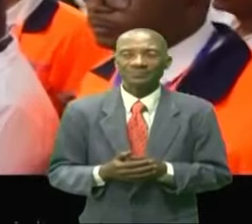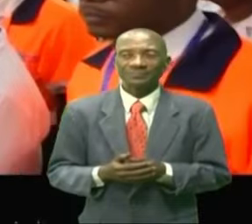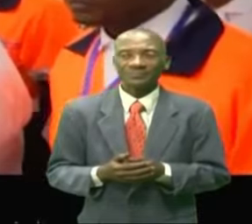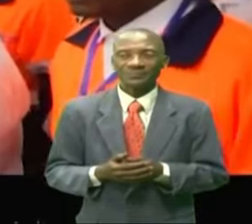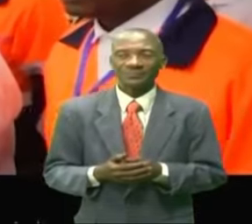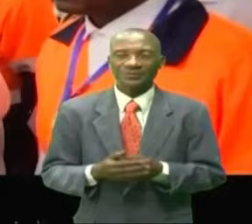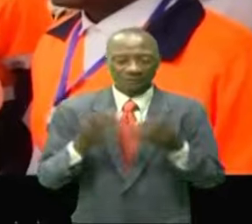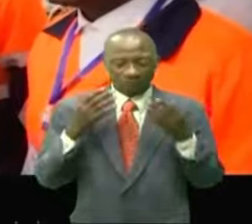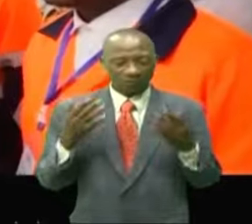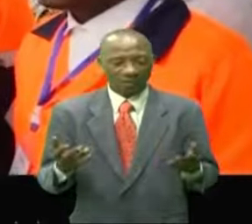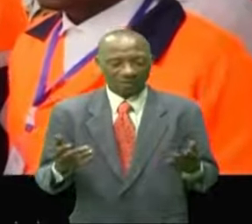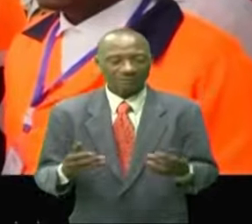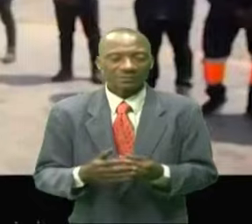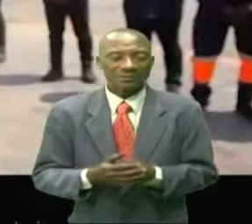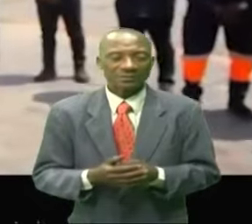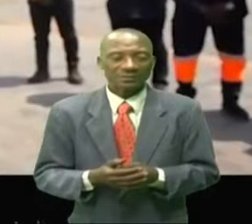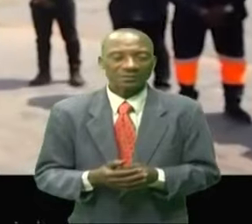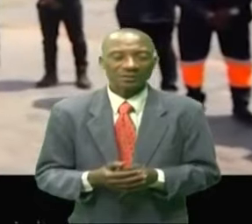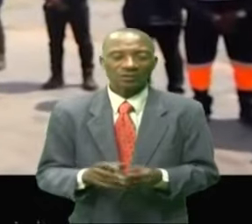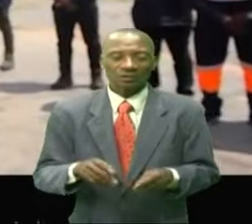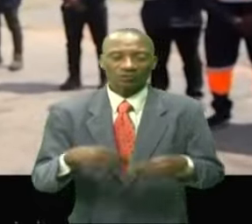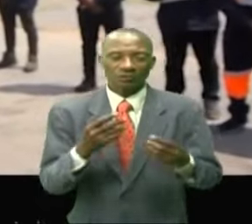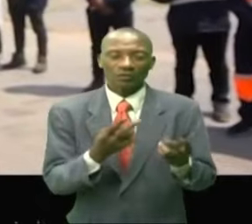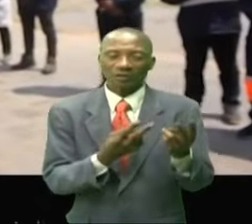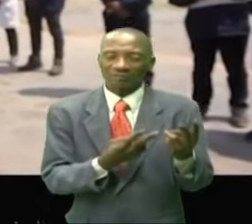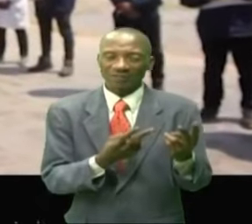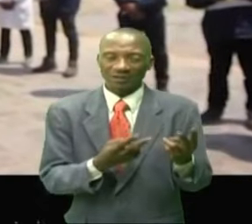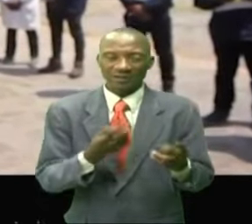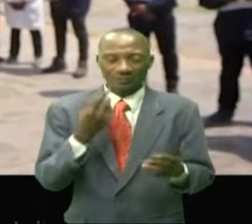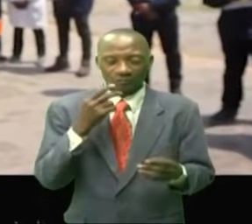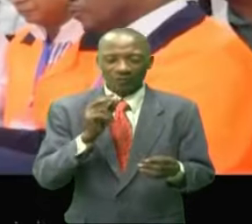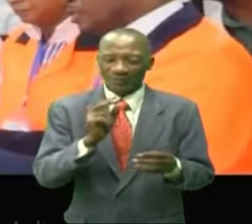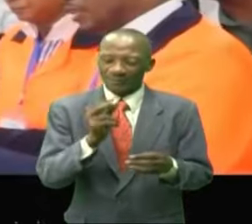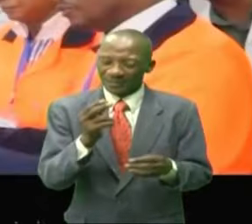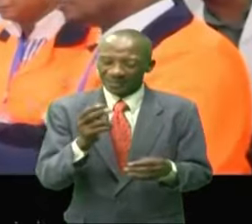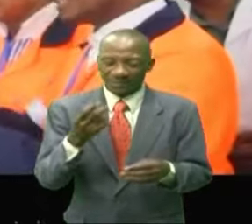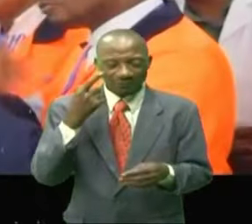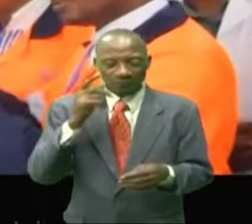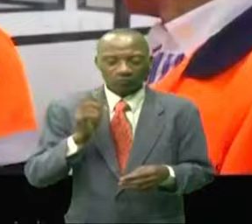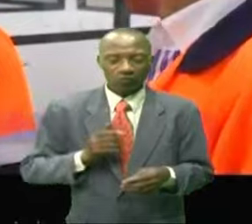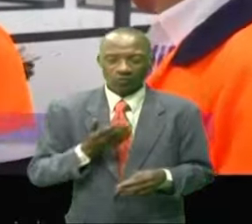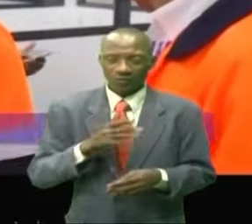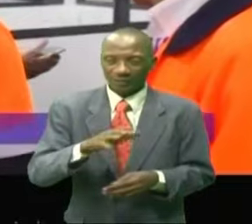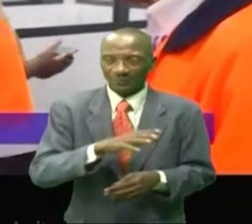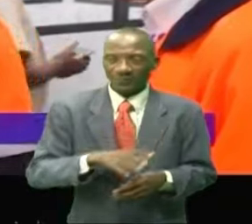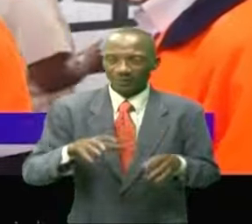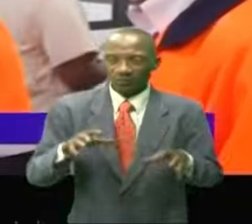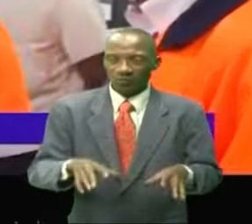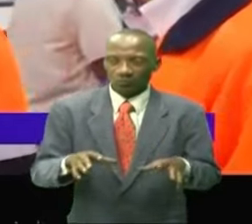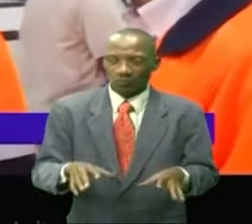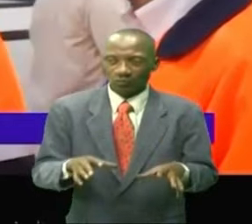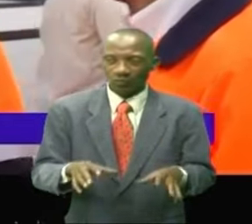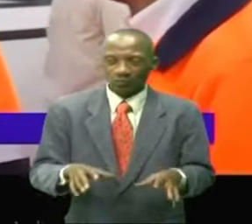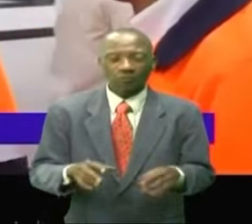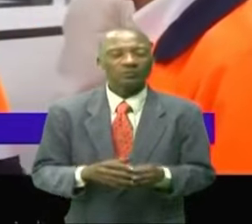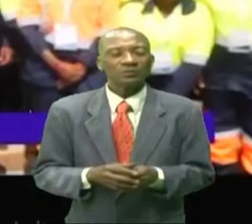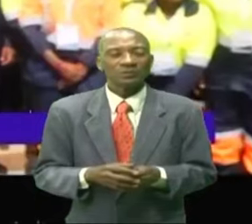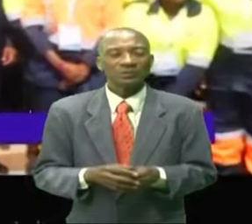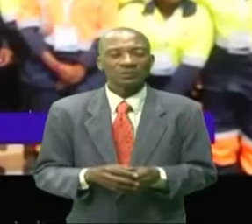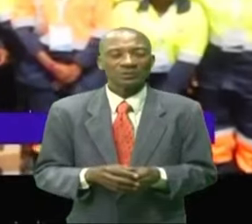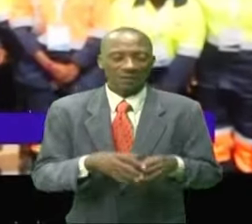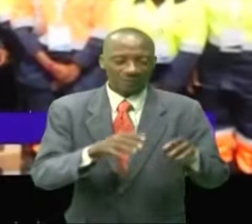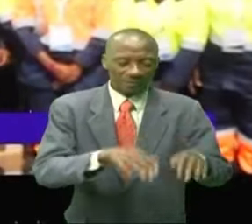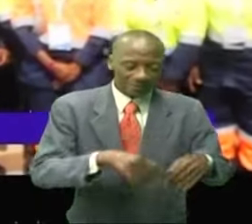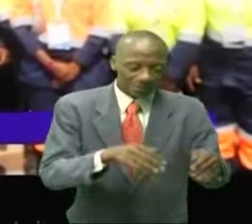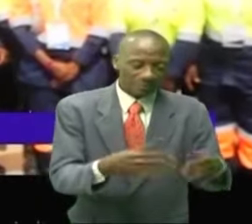de la teneur et de la valeur réelle de minerais a sonné pour les exploitants miniers, artisanaux et industriels à la